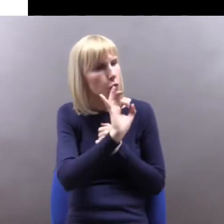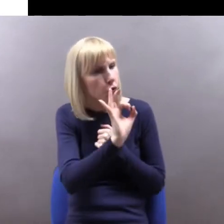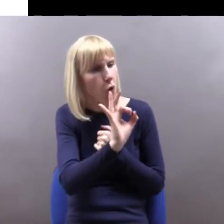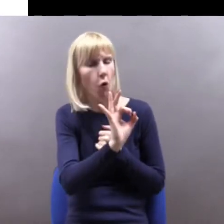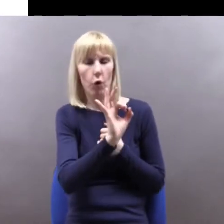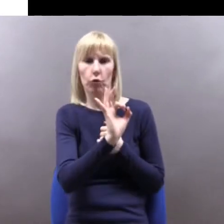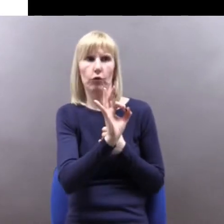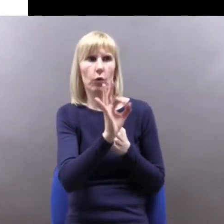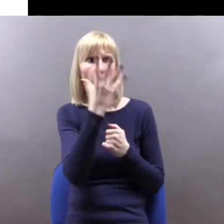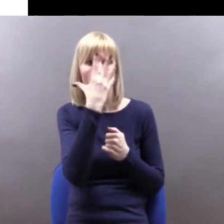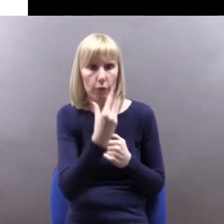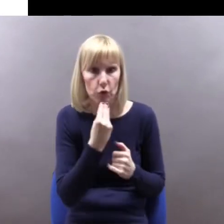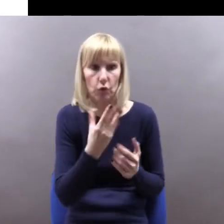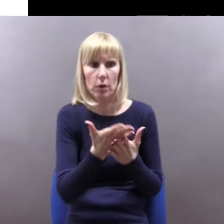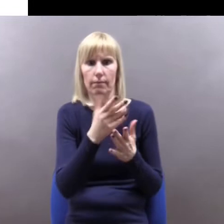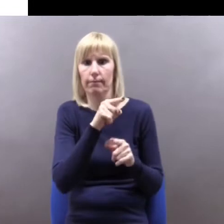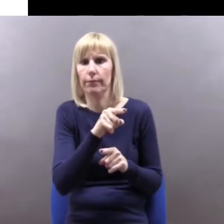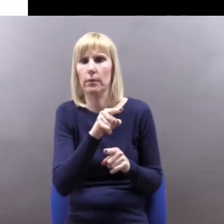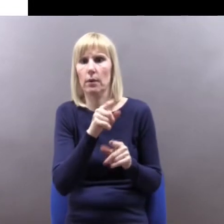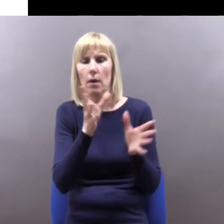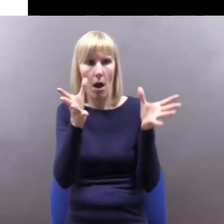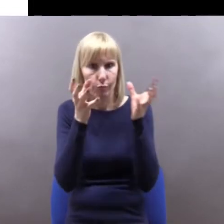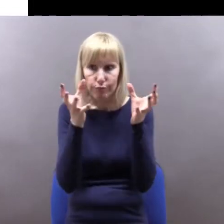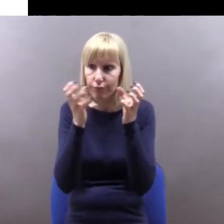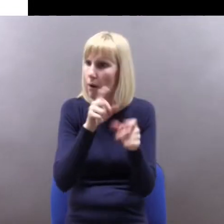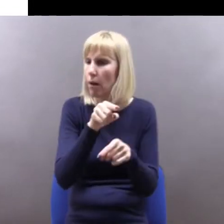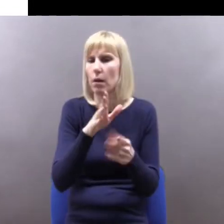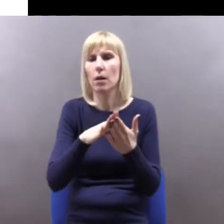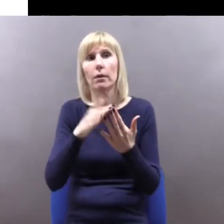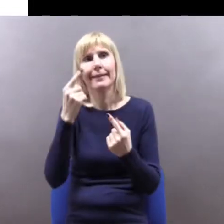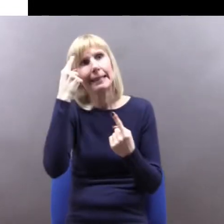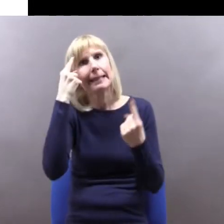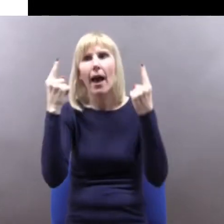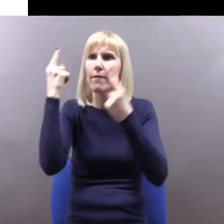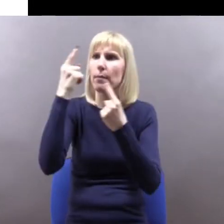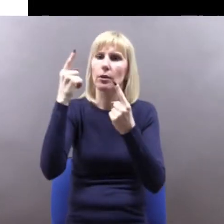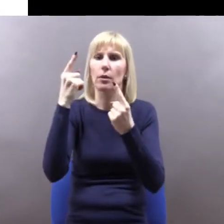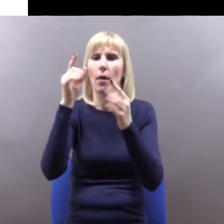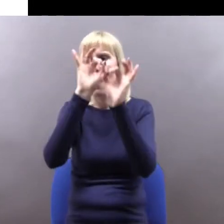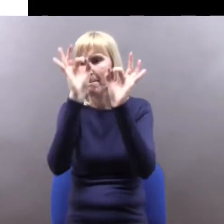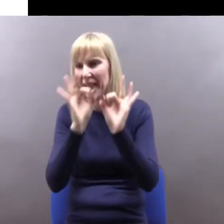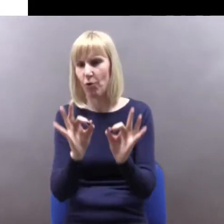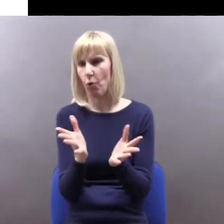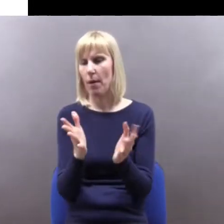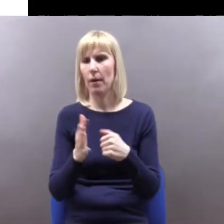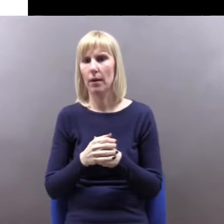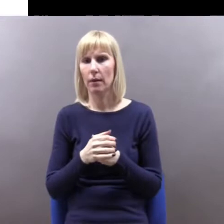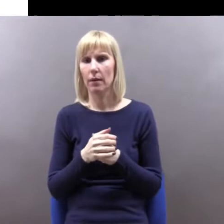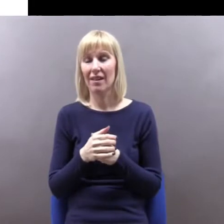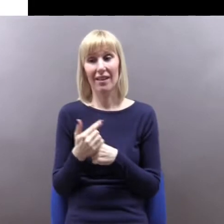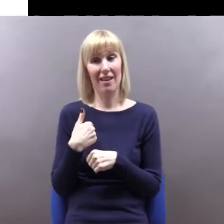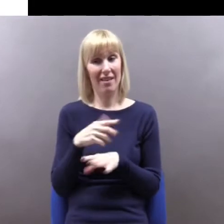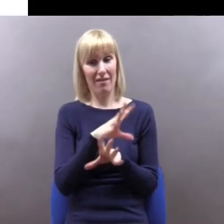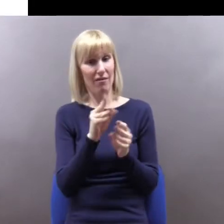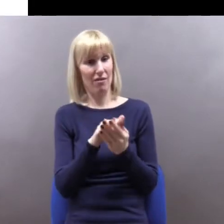się zgadzam, nie wszystkie mi się podobają, natomiast tak jak powiedziałam, one powstawały wtedy, kiedy jeszcze nie było